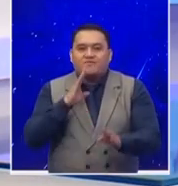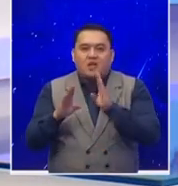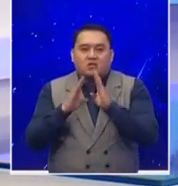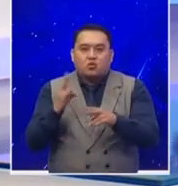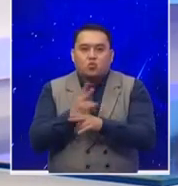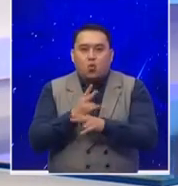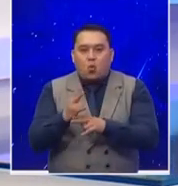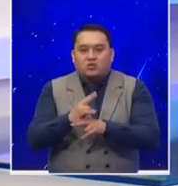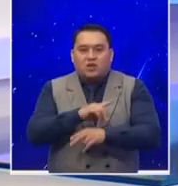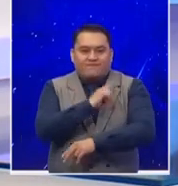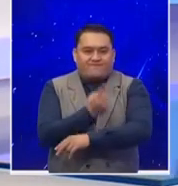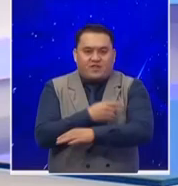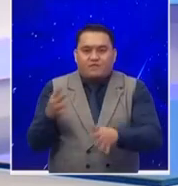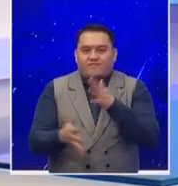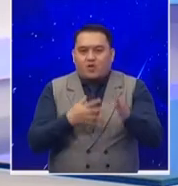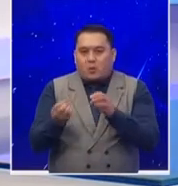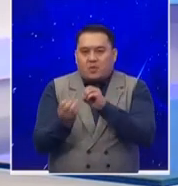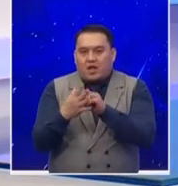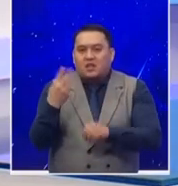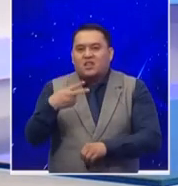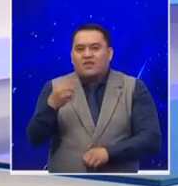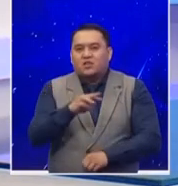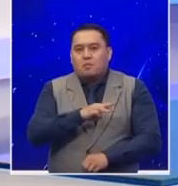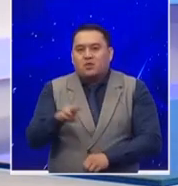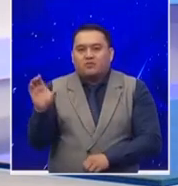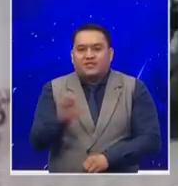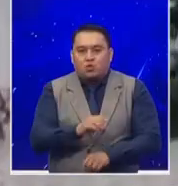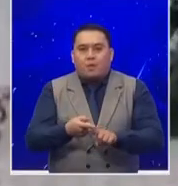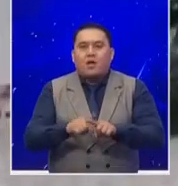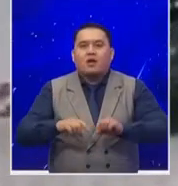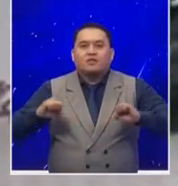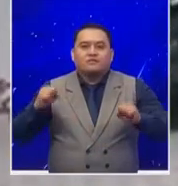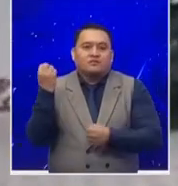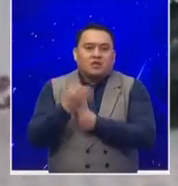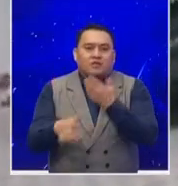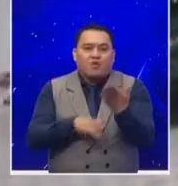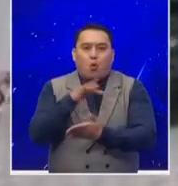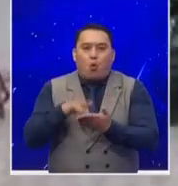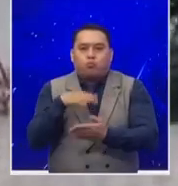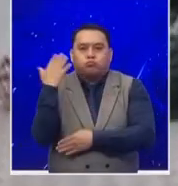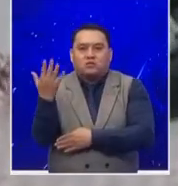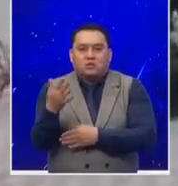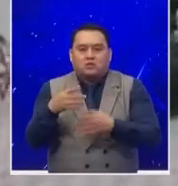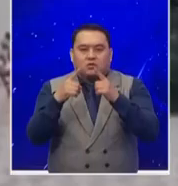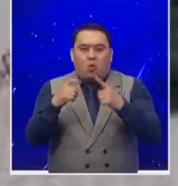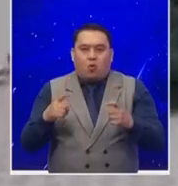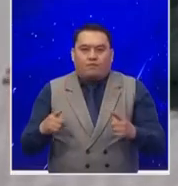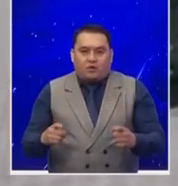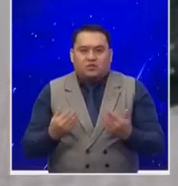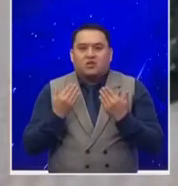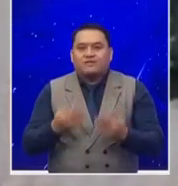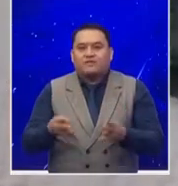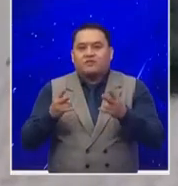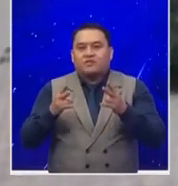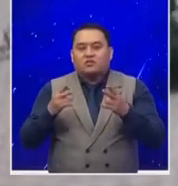ночь на четверг в Актау порывы ветра достигли 15-20 метров в секунду, из-за чего в центре города упал главный новогодний символ.